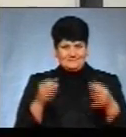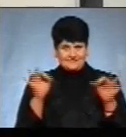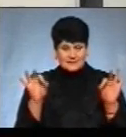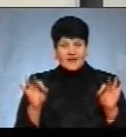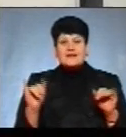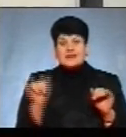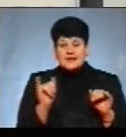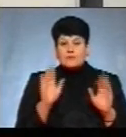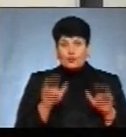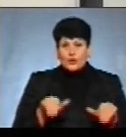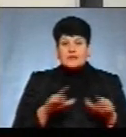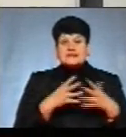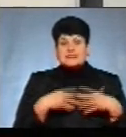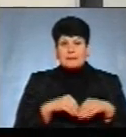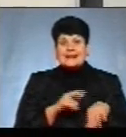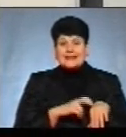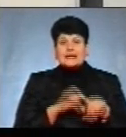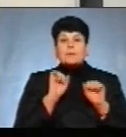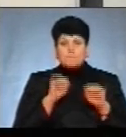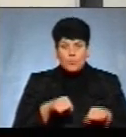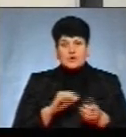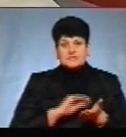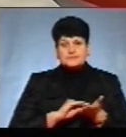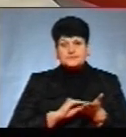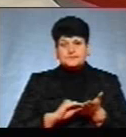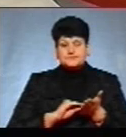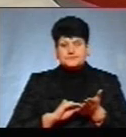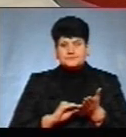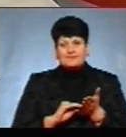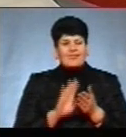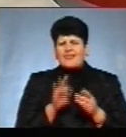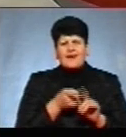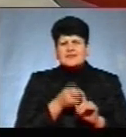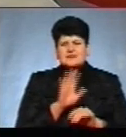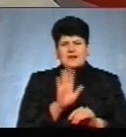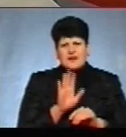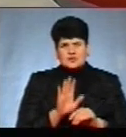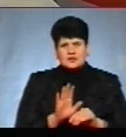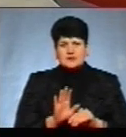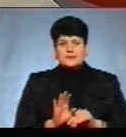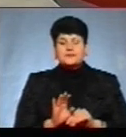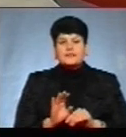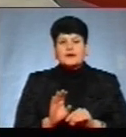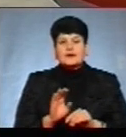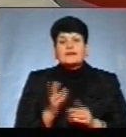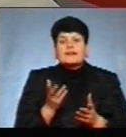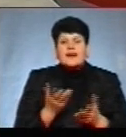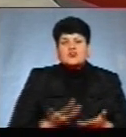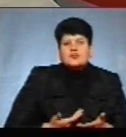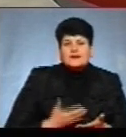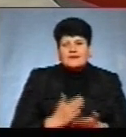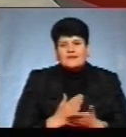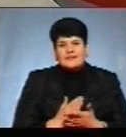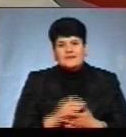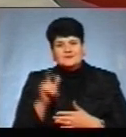цього наш сімейний лікар може виписувати медикаменти, і в незалежності від того,